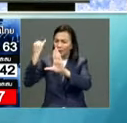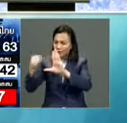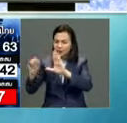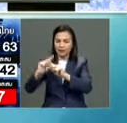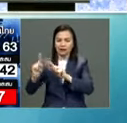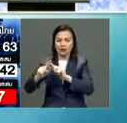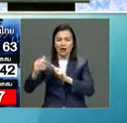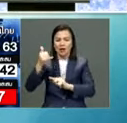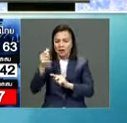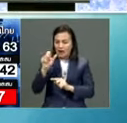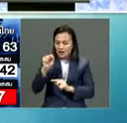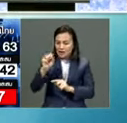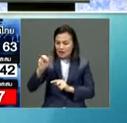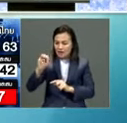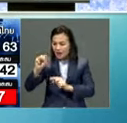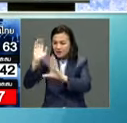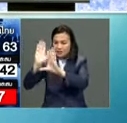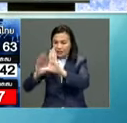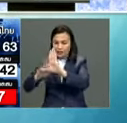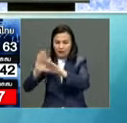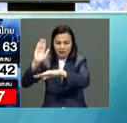ได้ฉะนั้นเนี่ยนะครับจะขึ้นแบบนี้นะครับก็ไม่มีการโทรศัพท์ไปหานะครับว่าท่านลงทะเบียนไม่ถูกไม่มีเท่านั้นนะครับไม่มีการส่งsms